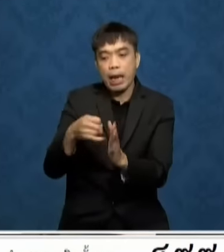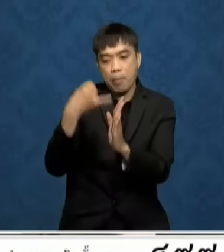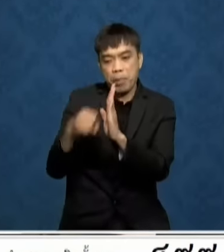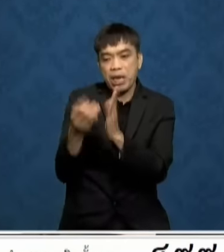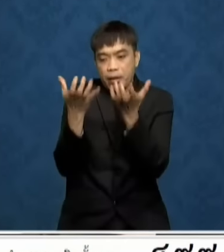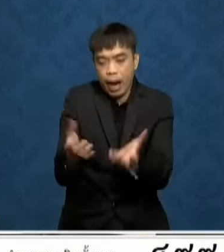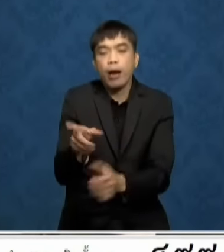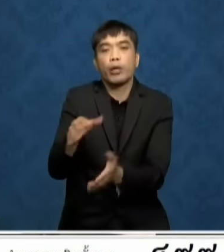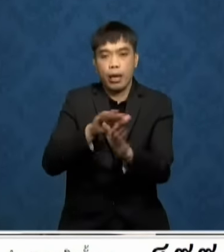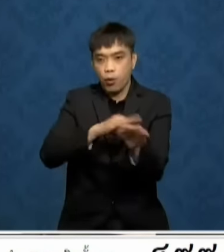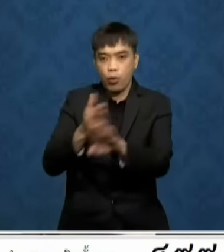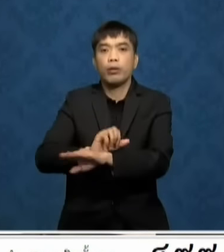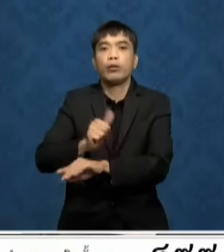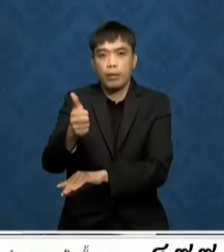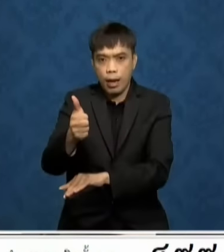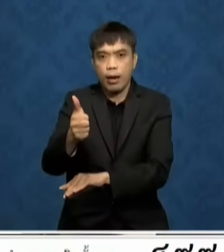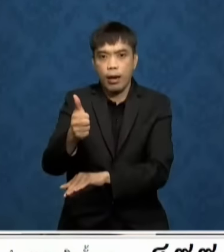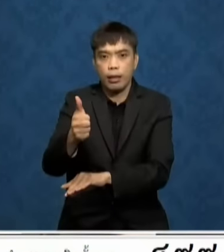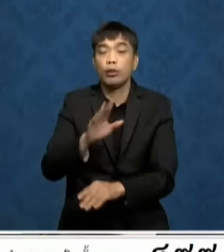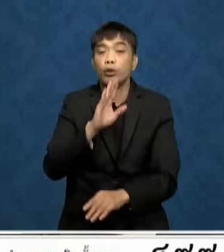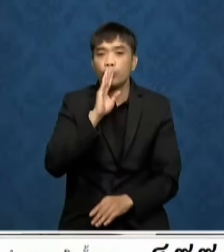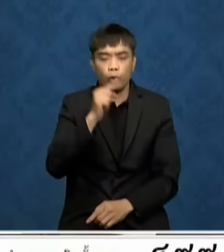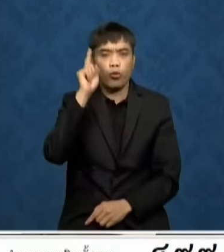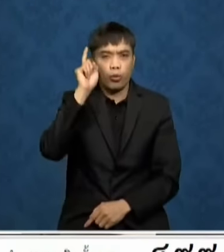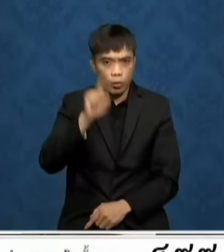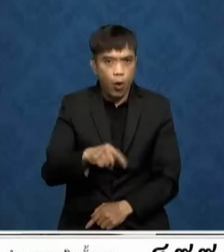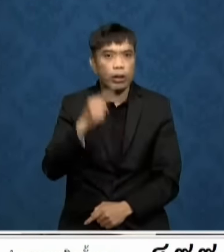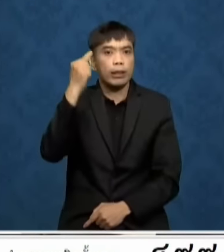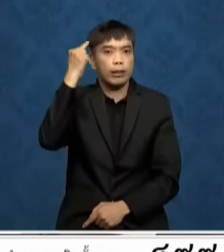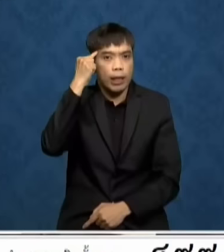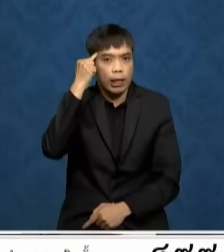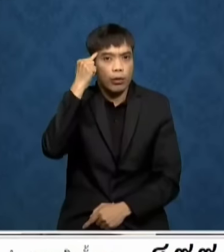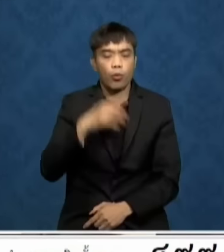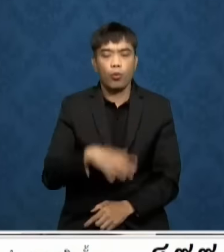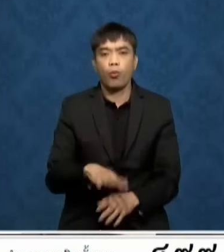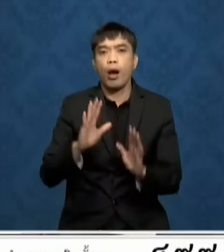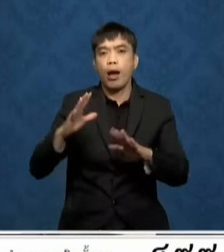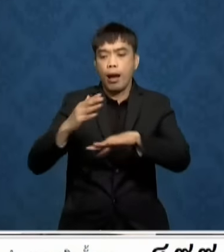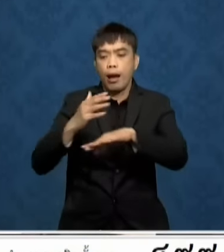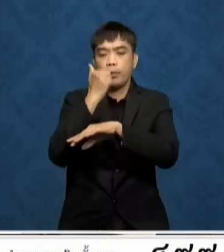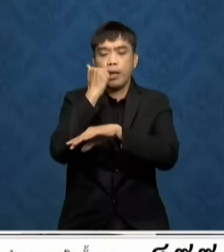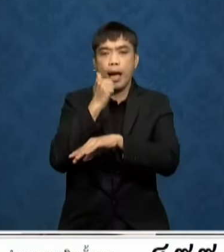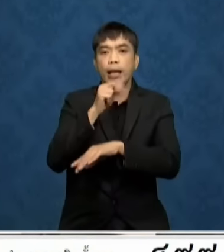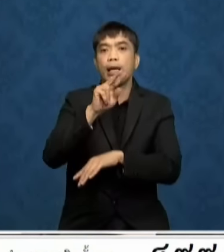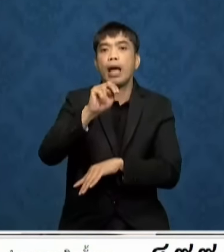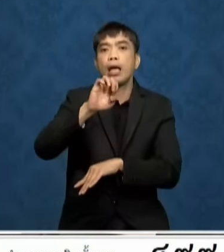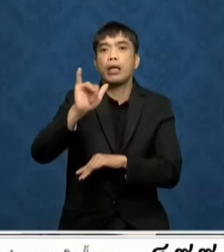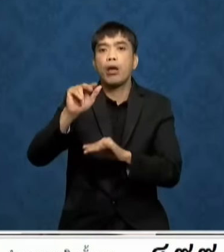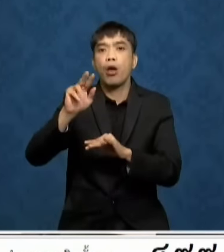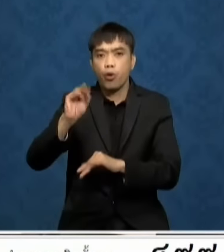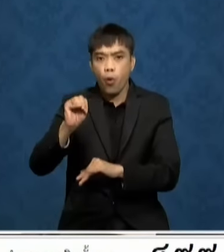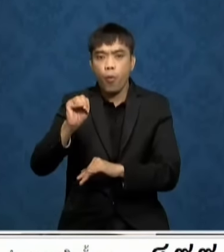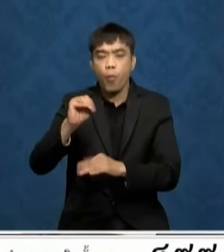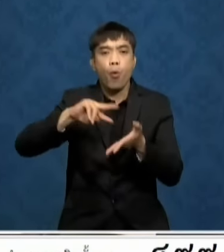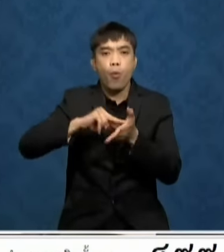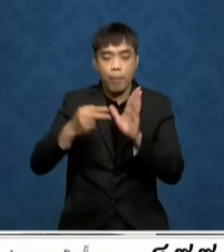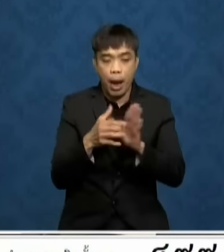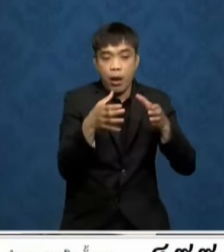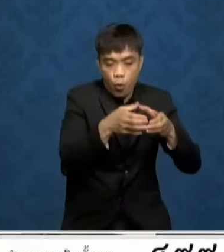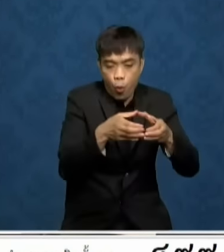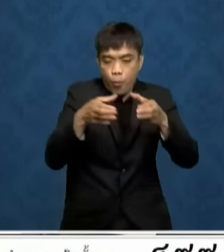ประเด็นที่ต้องทดไว้ในใจเสมอก็คือการยุบพรรคการเมืองเป็นมาตรการอำนาจนิยมที่เป็นการละเมิดเสรีภาพการรวมกลุ่มทางการเมือง